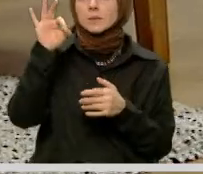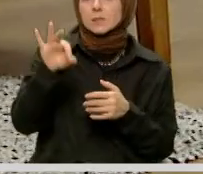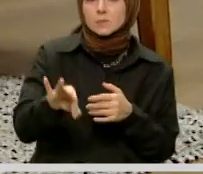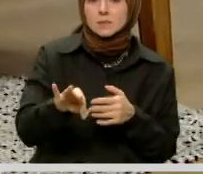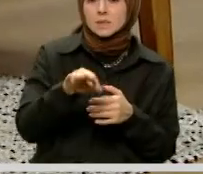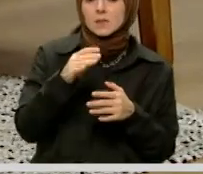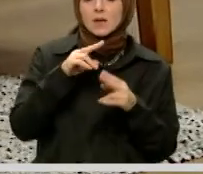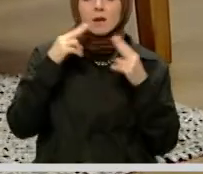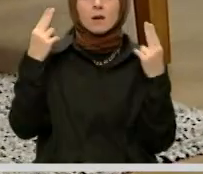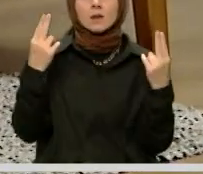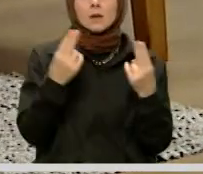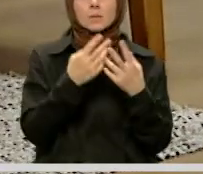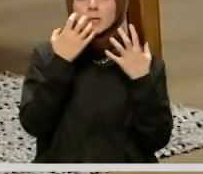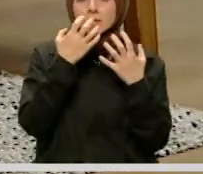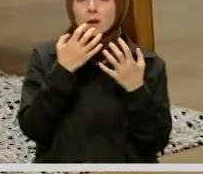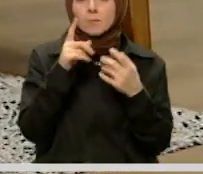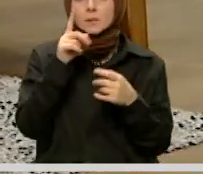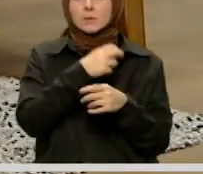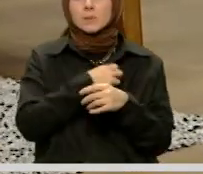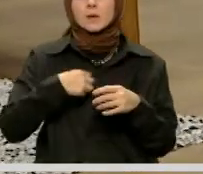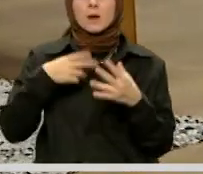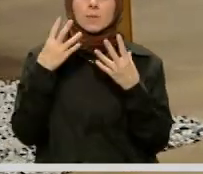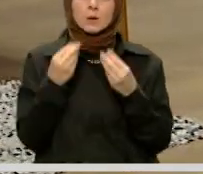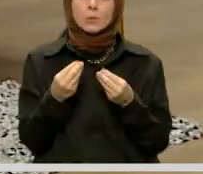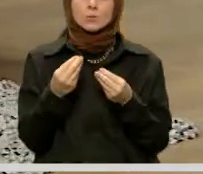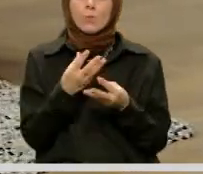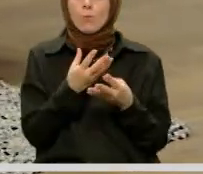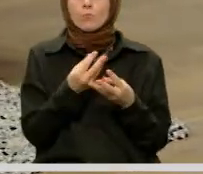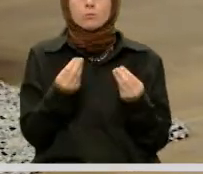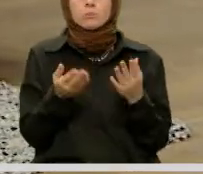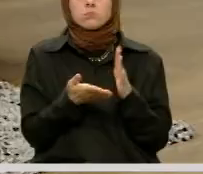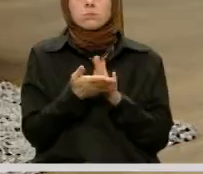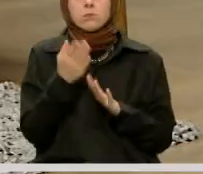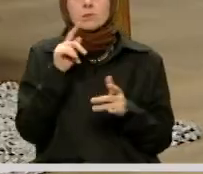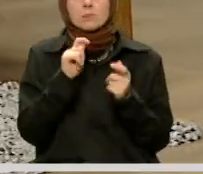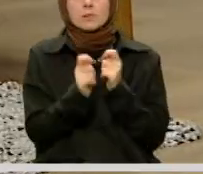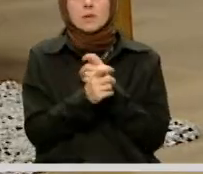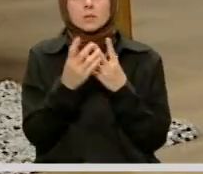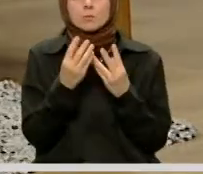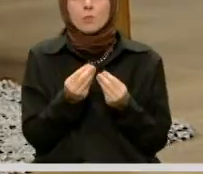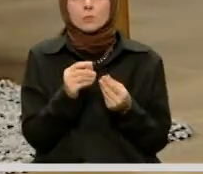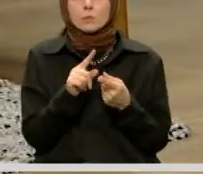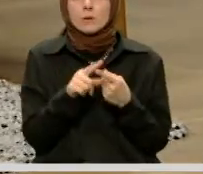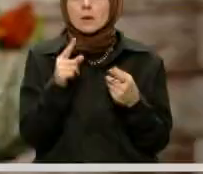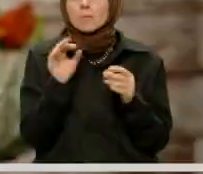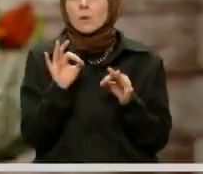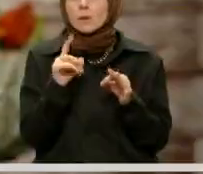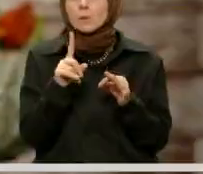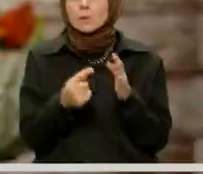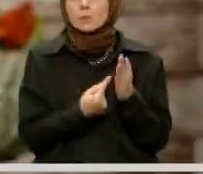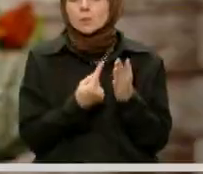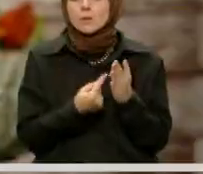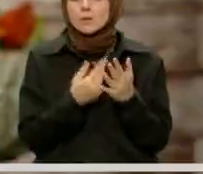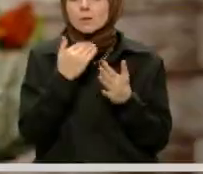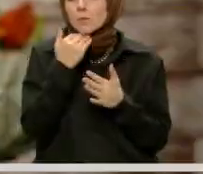rahmet bir peygamber oldu. Öyle bir dönüşüm oldu ki, belki böyle bir Kur'an nüzulu olmasa